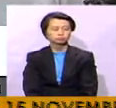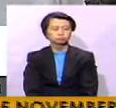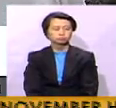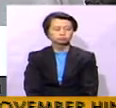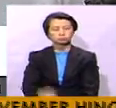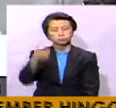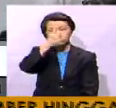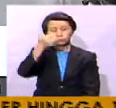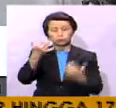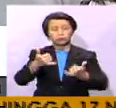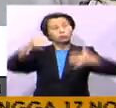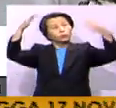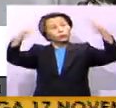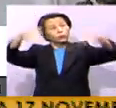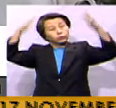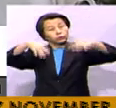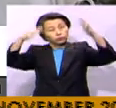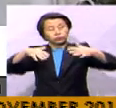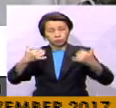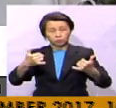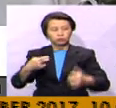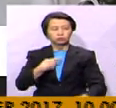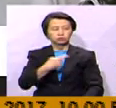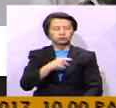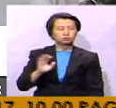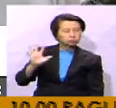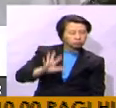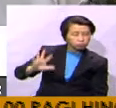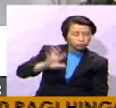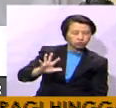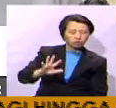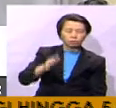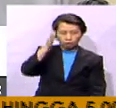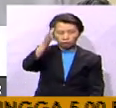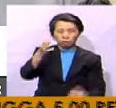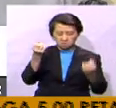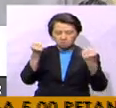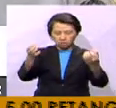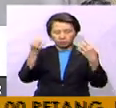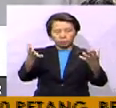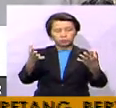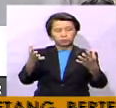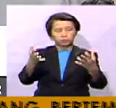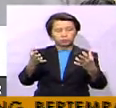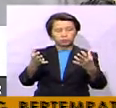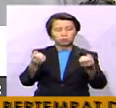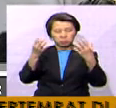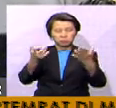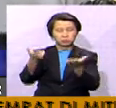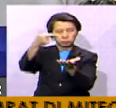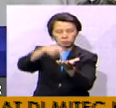Oleh kerana musim tengkujuh sudah mula tiba, kita menjangkakan akan lebih tinggi